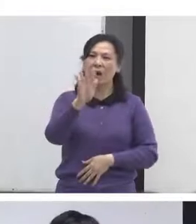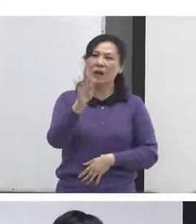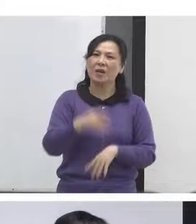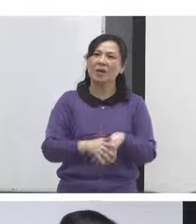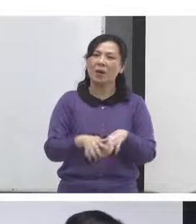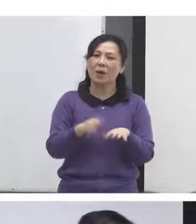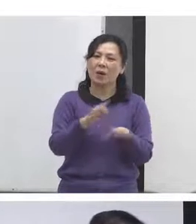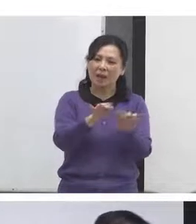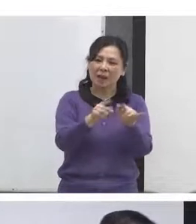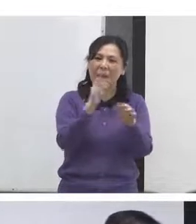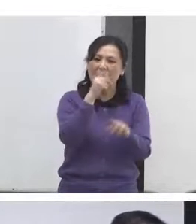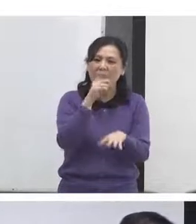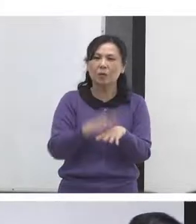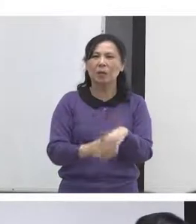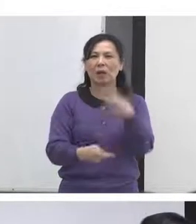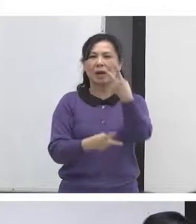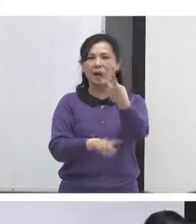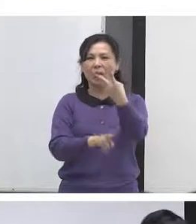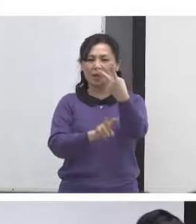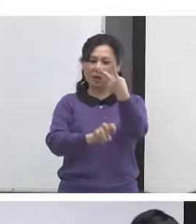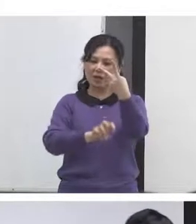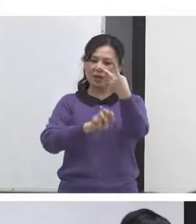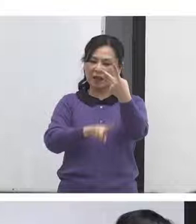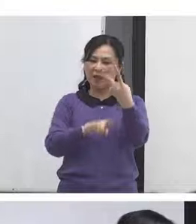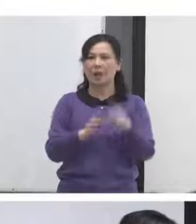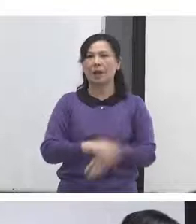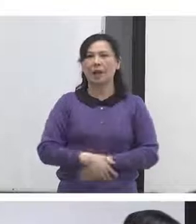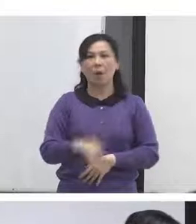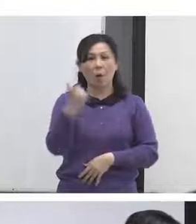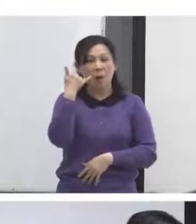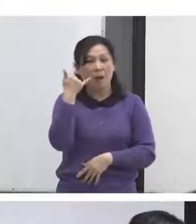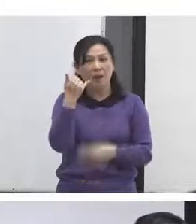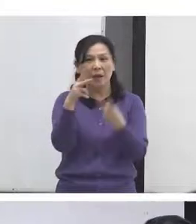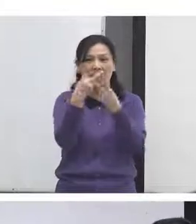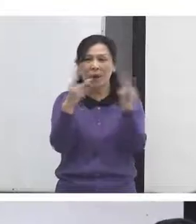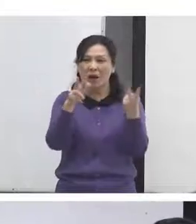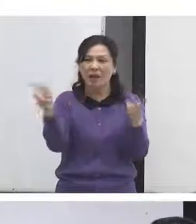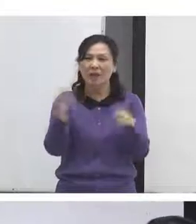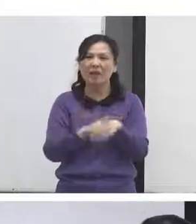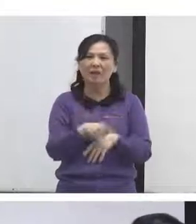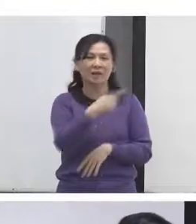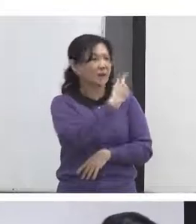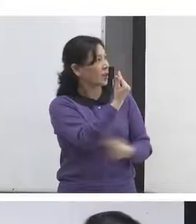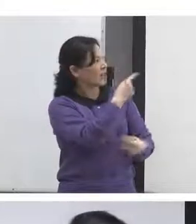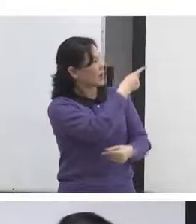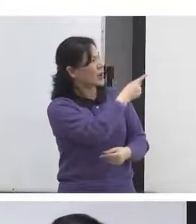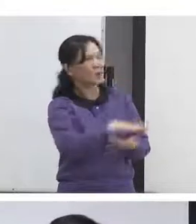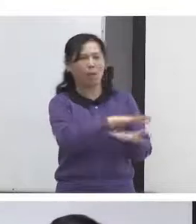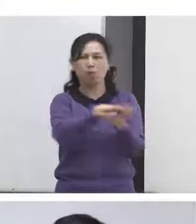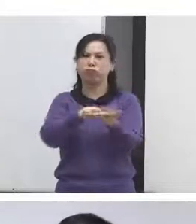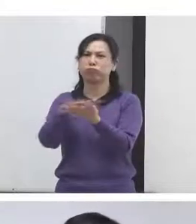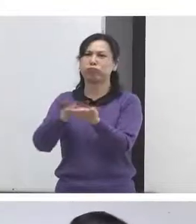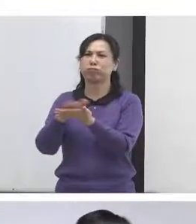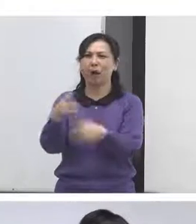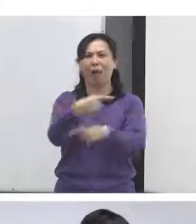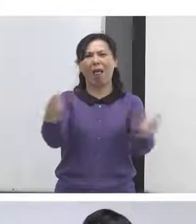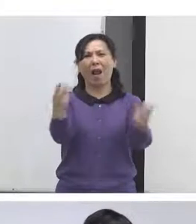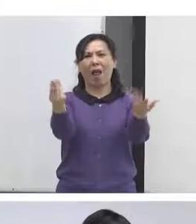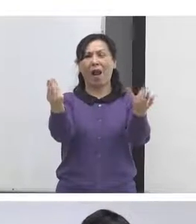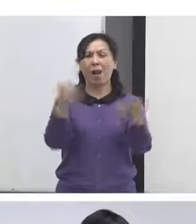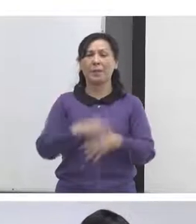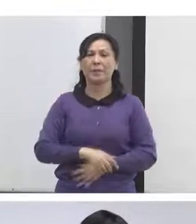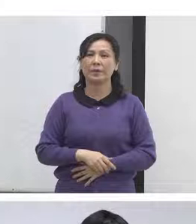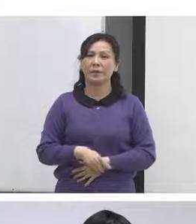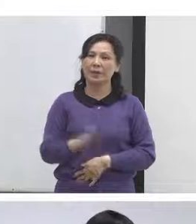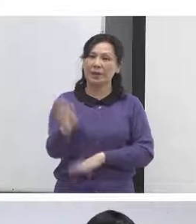2月31号，2月31号之类的，或者里面有个电话格式很混乱，像有这样子上面的格式，然后或者是说像政策调